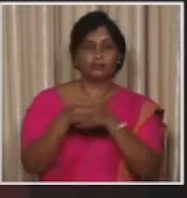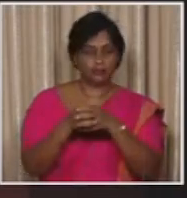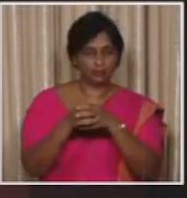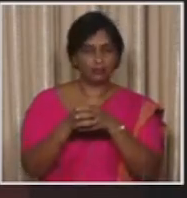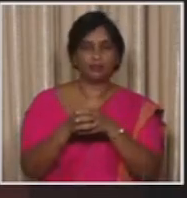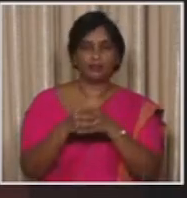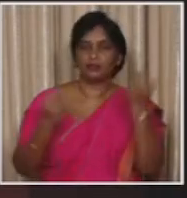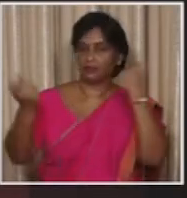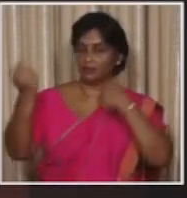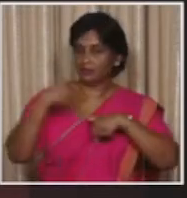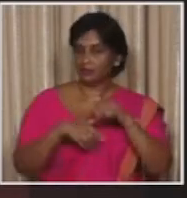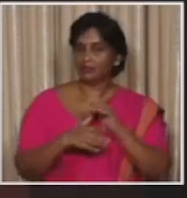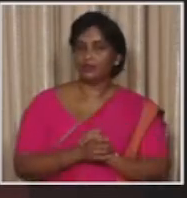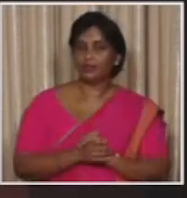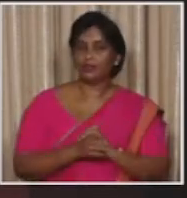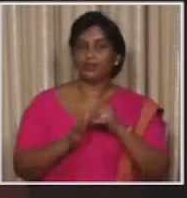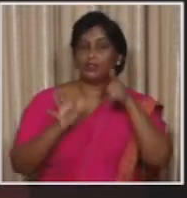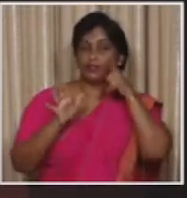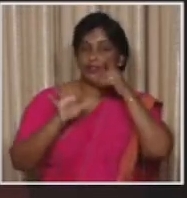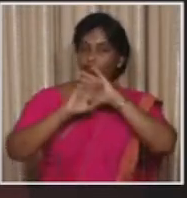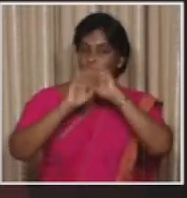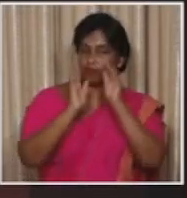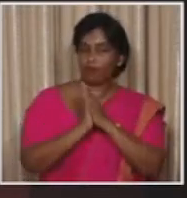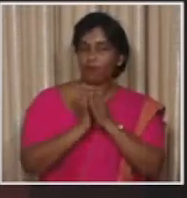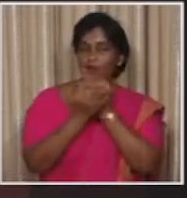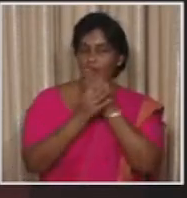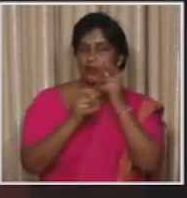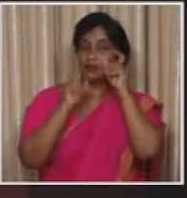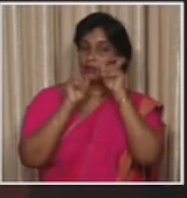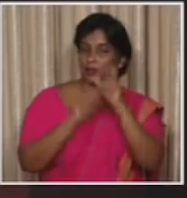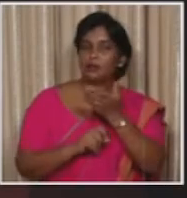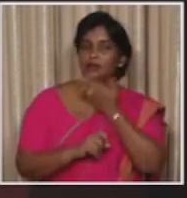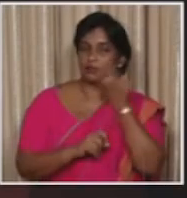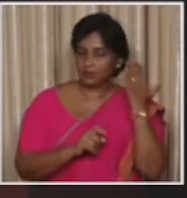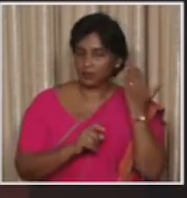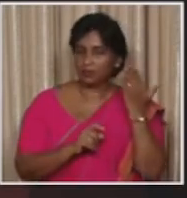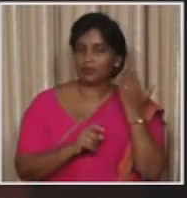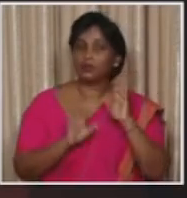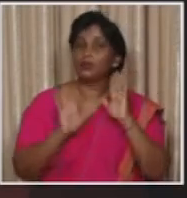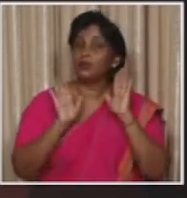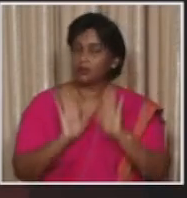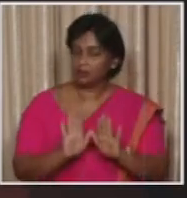පැමිණිය. රූපරාම ඔක්කොම ලස්සනට තියෙනවා හැමෝටම බලාගන්න. නමුත්